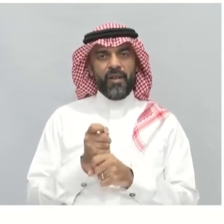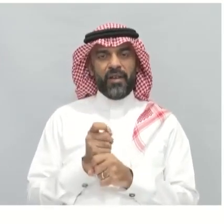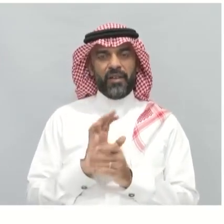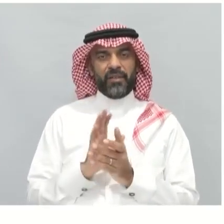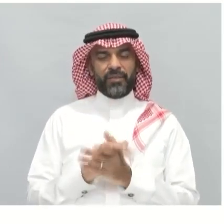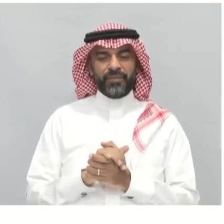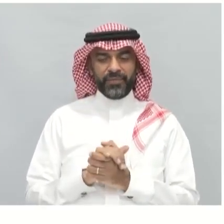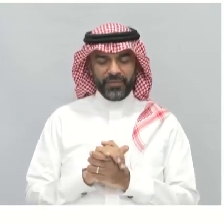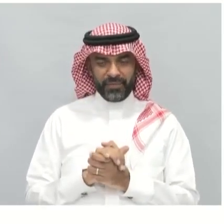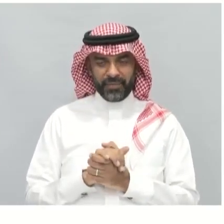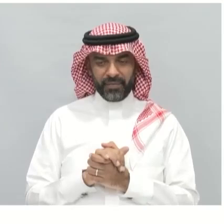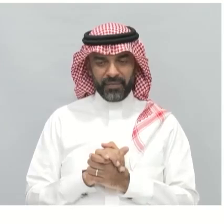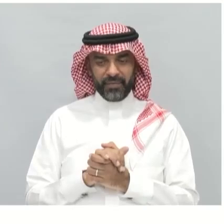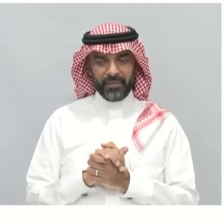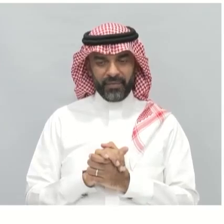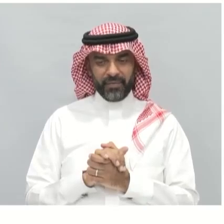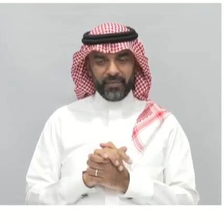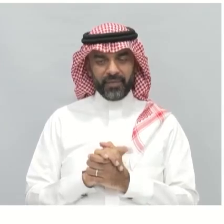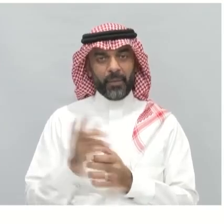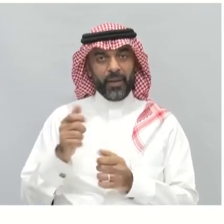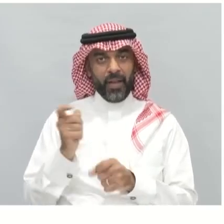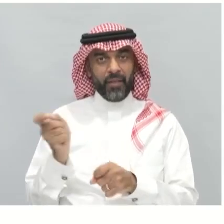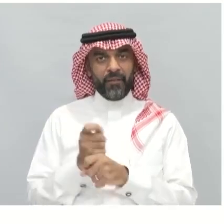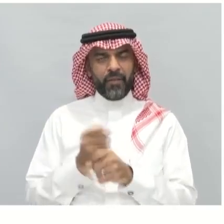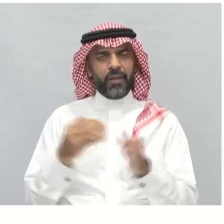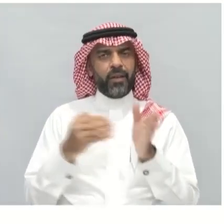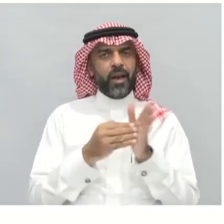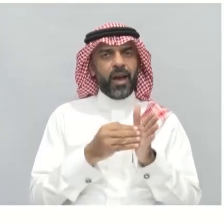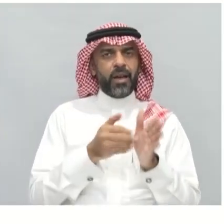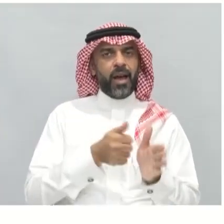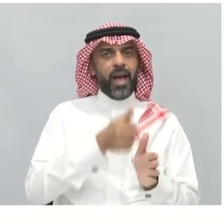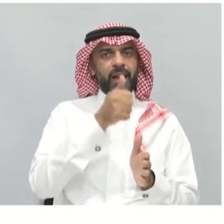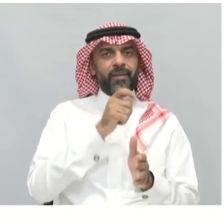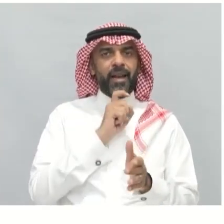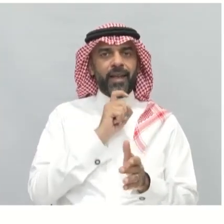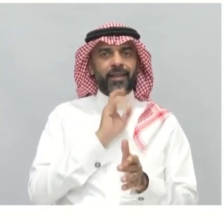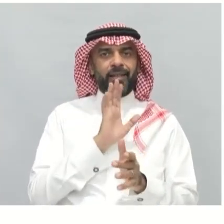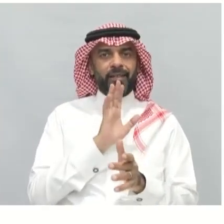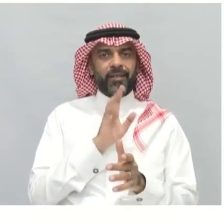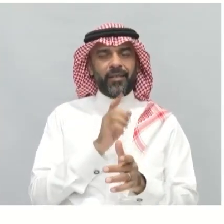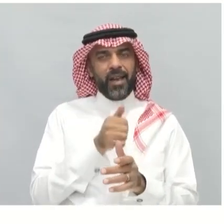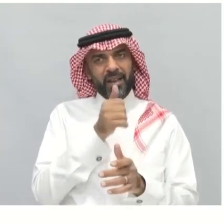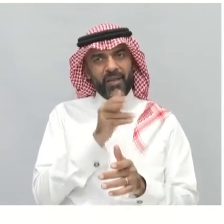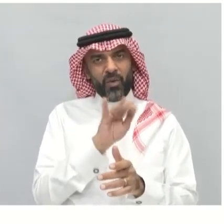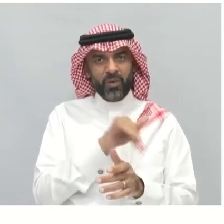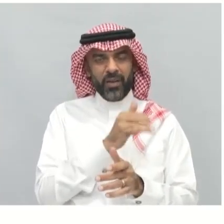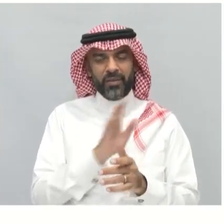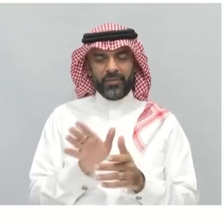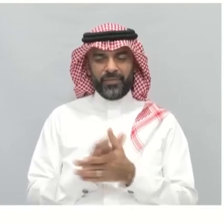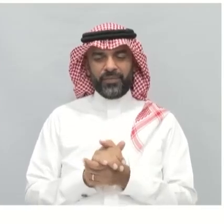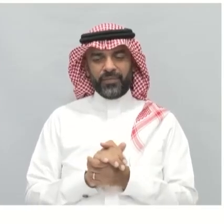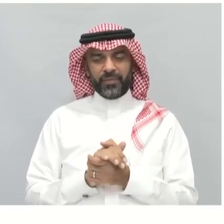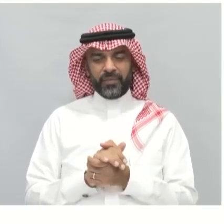ما الفعل المنتهي بالف لينه احسنتم هو الفعل